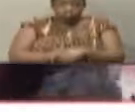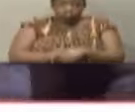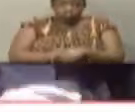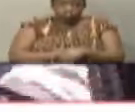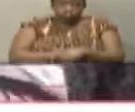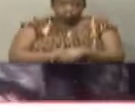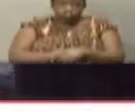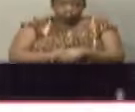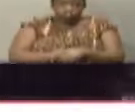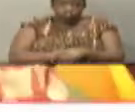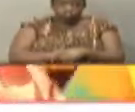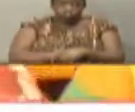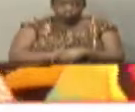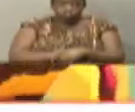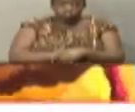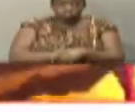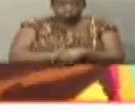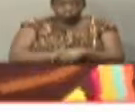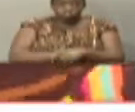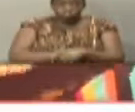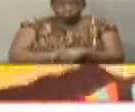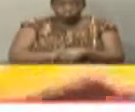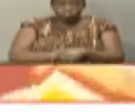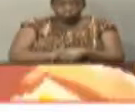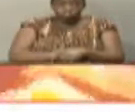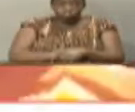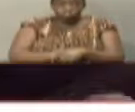omwana andamuweteeketeeke